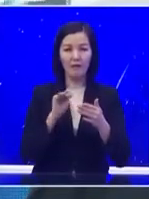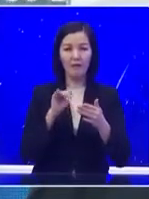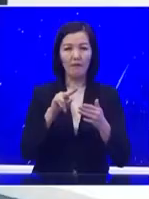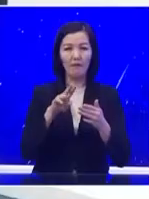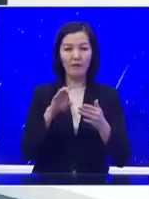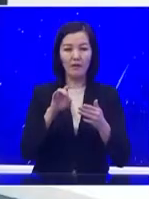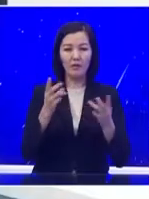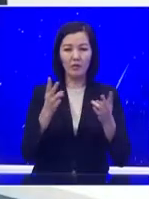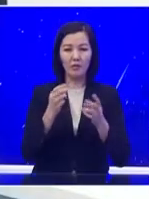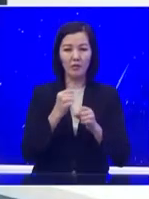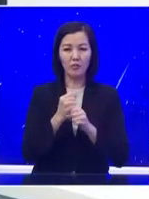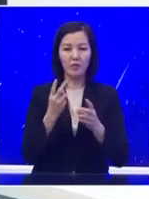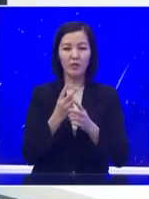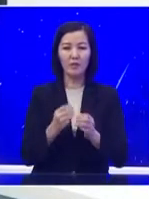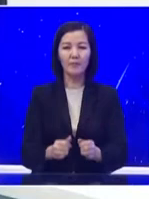керек.